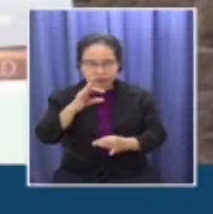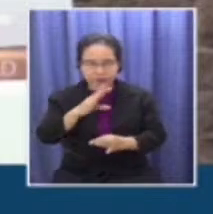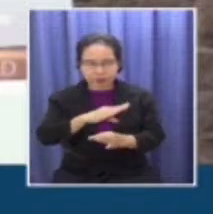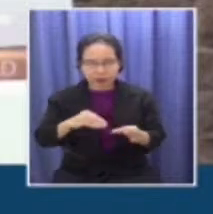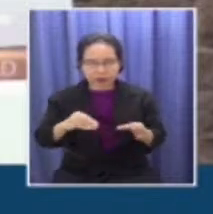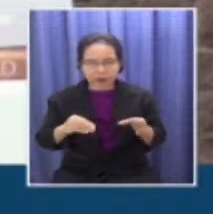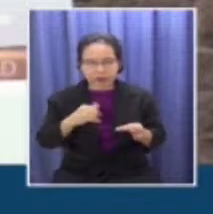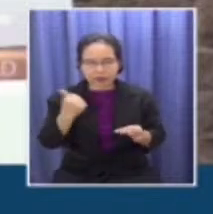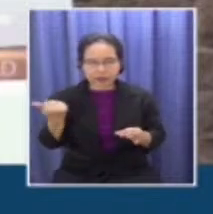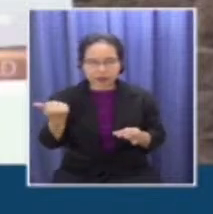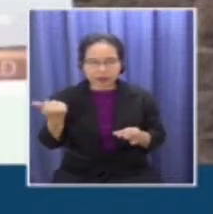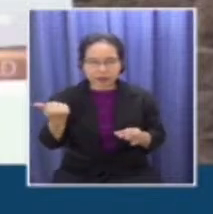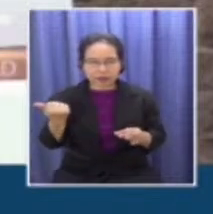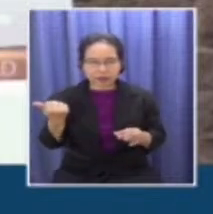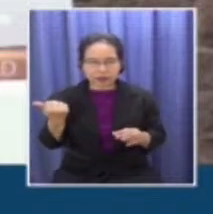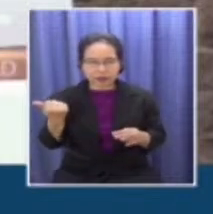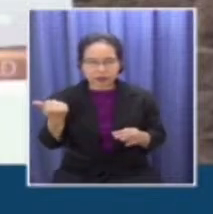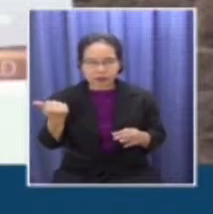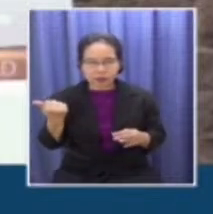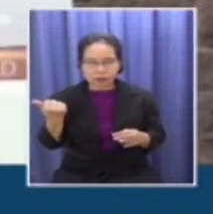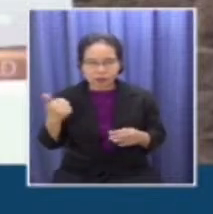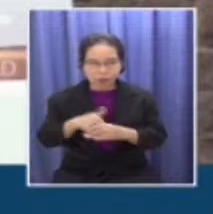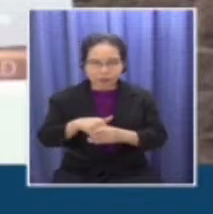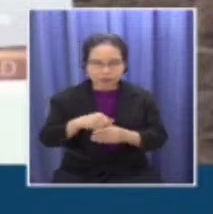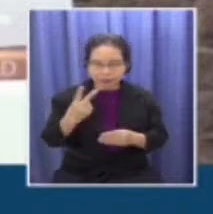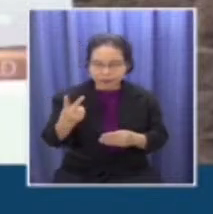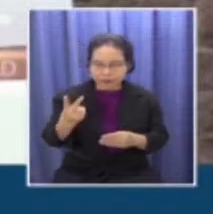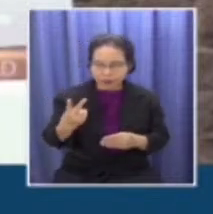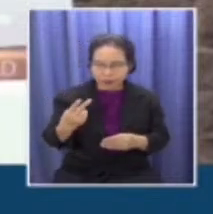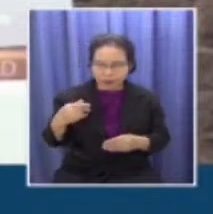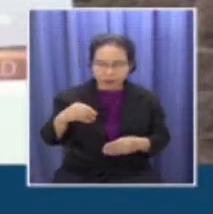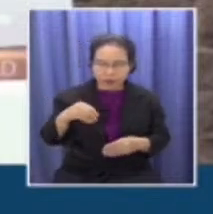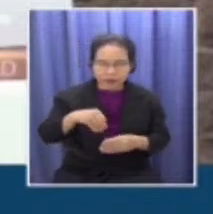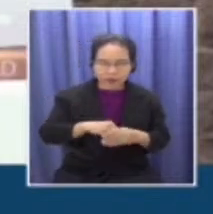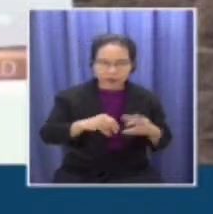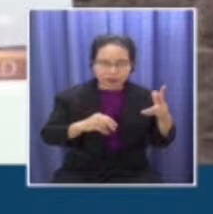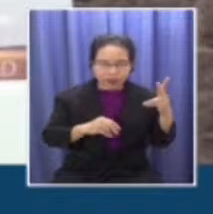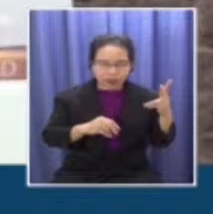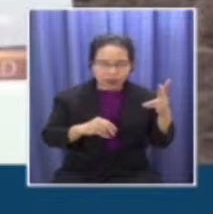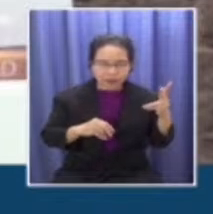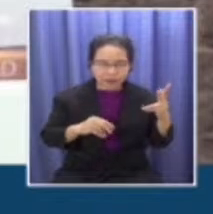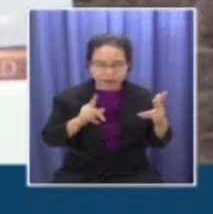da yɛnum yɛ ahomane ahodoɔ